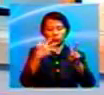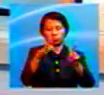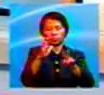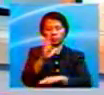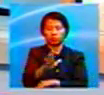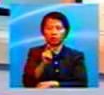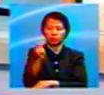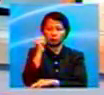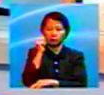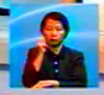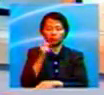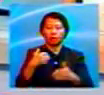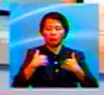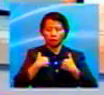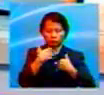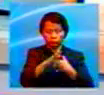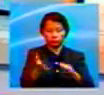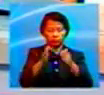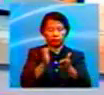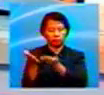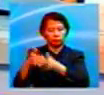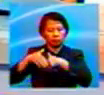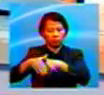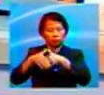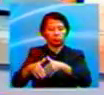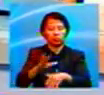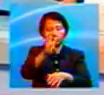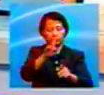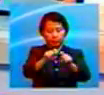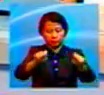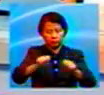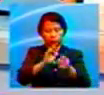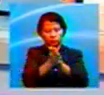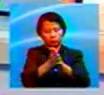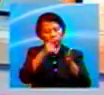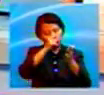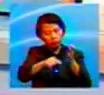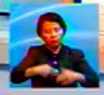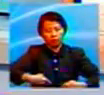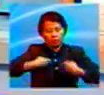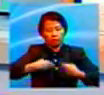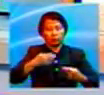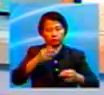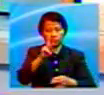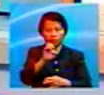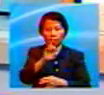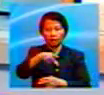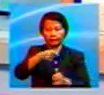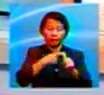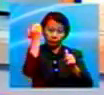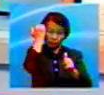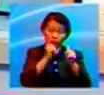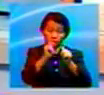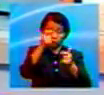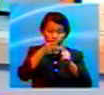petang tadi. Upacara berlangsung selepas mayat diarak mengelilingi empat lokasi yang menjadi penanda hayat mendiang, iaitu Mahkamah Tinggi